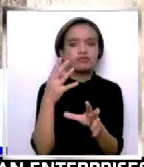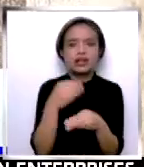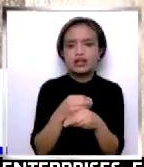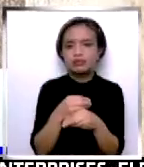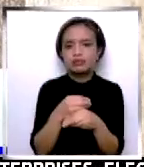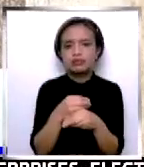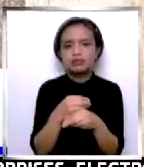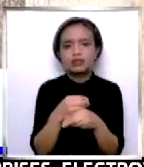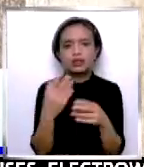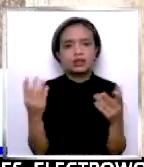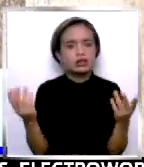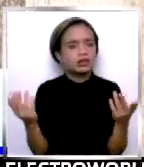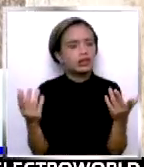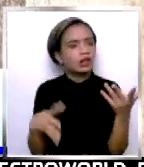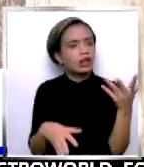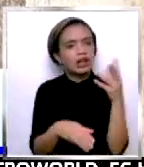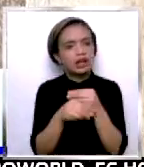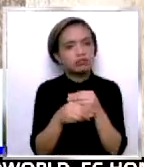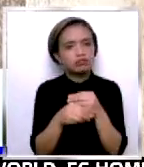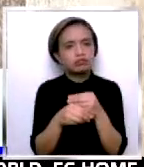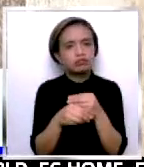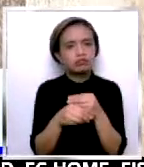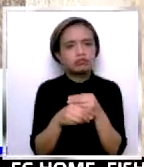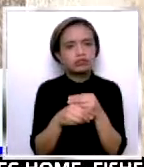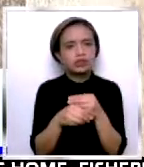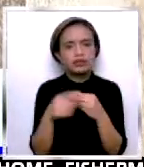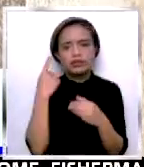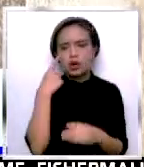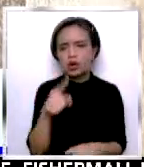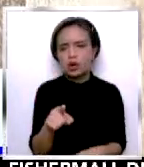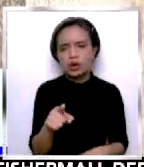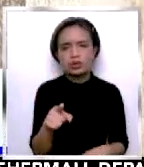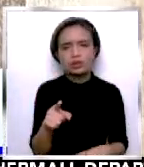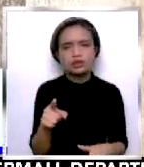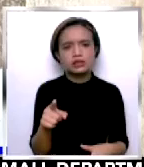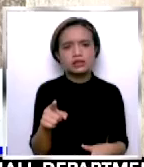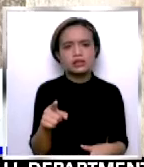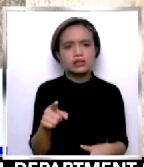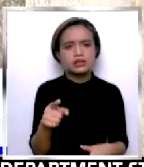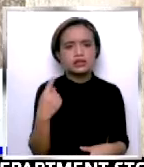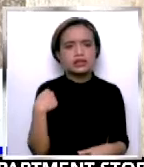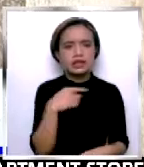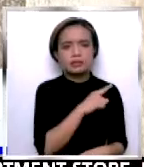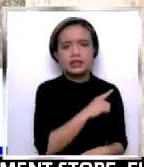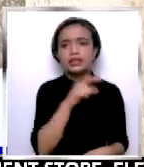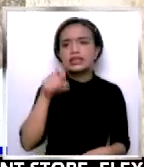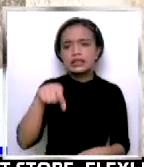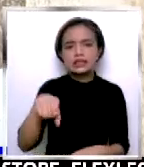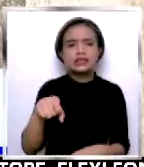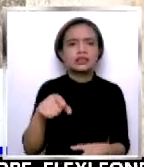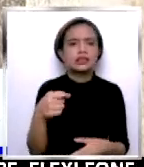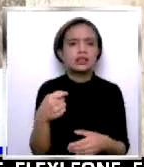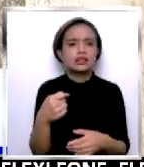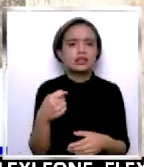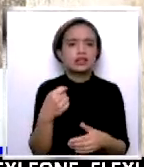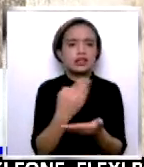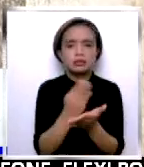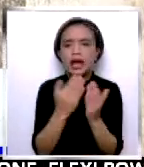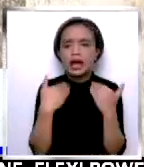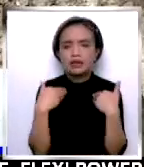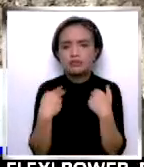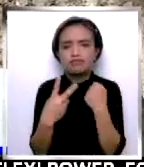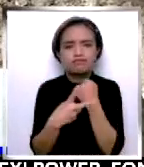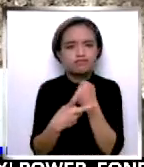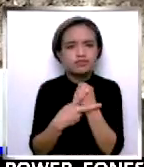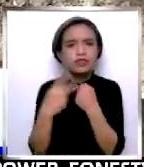sa ano po namin, pang needs po namin araw-araw, pang gastos, tsaka may savings mong kunting para sa